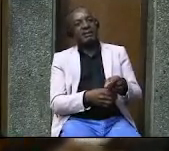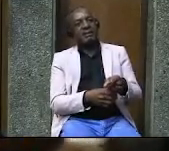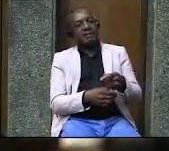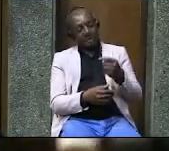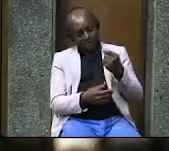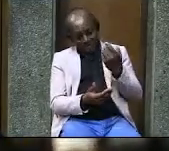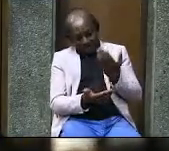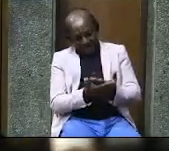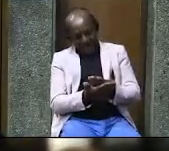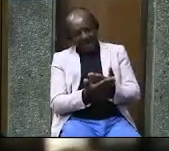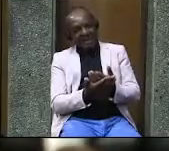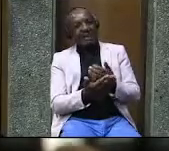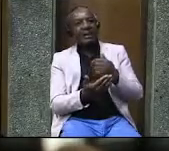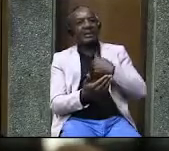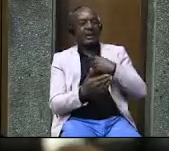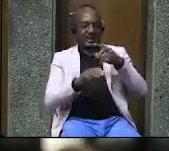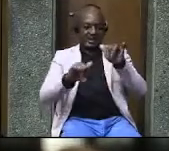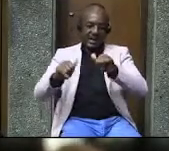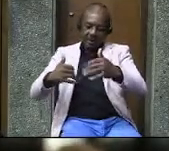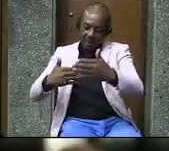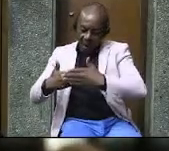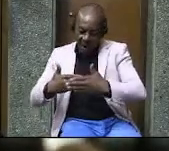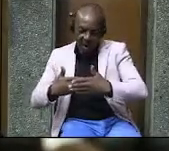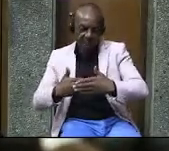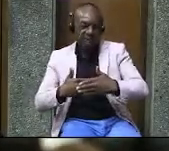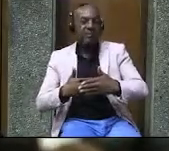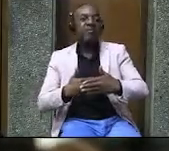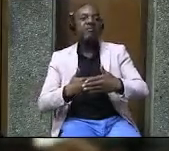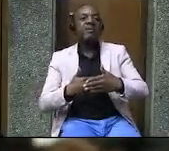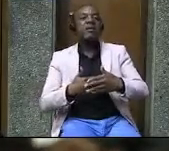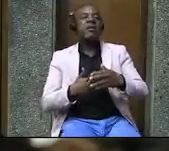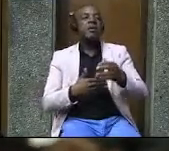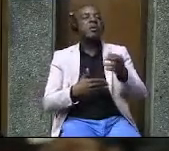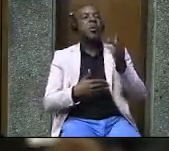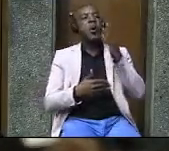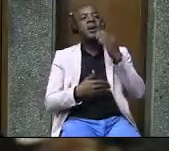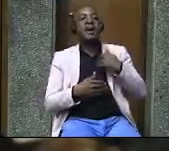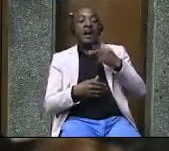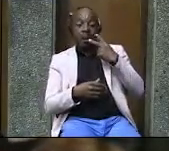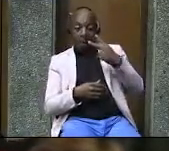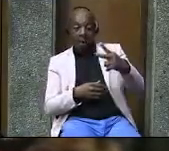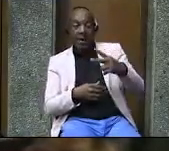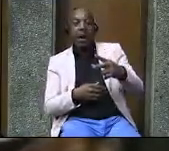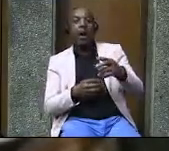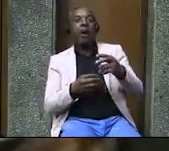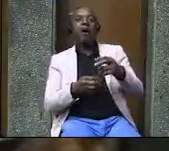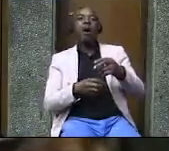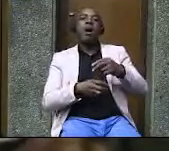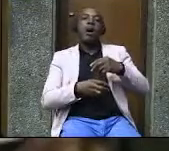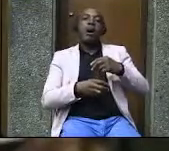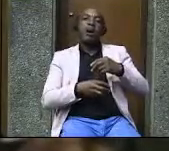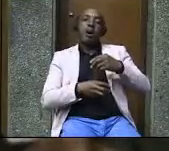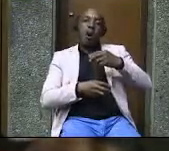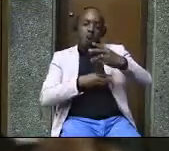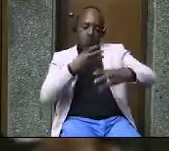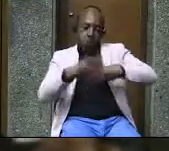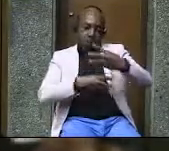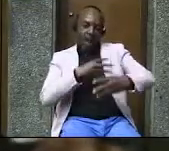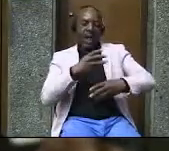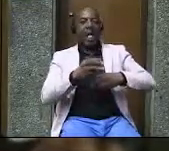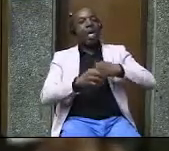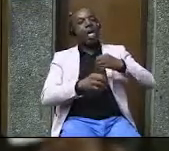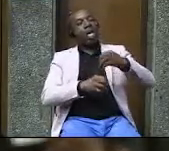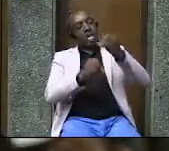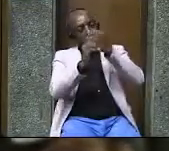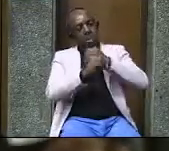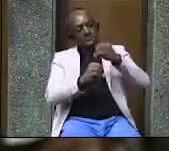sikwazi ukuthi siyisondeze kithi because masiloku sibheka ukuthi asisebenzi nani nani iland igcwele la evalwe